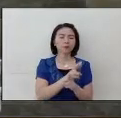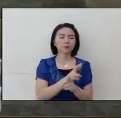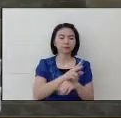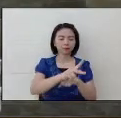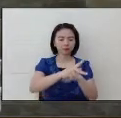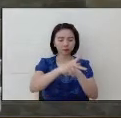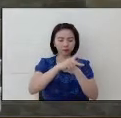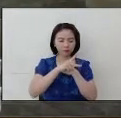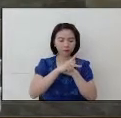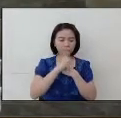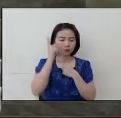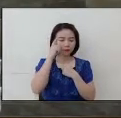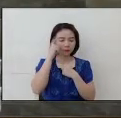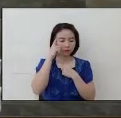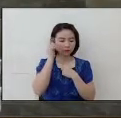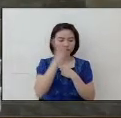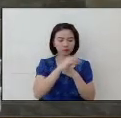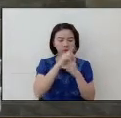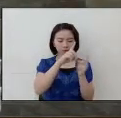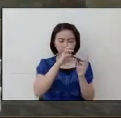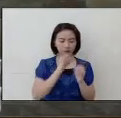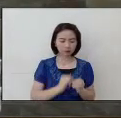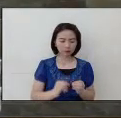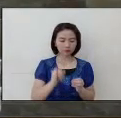Keep thinking and doing.